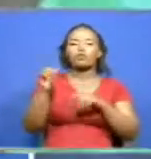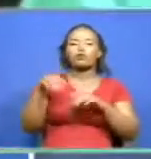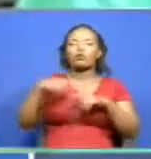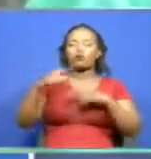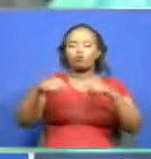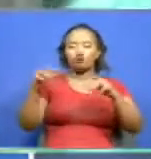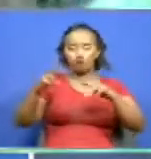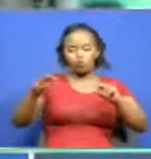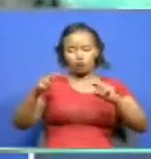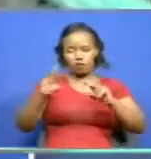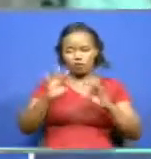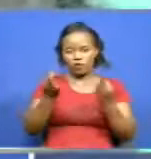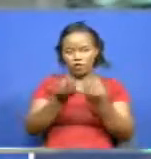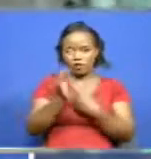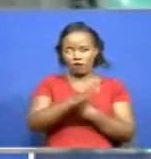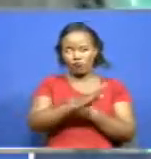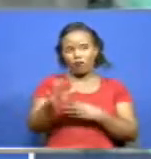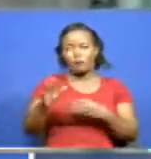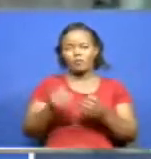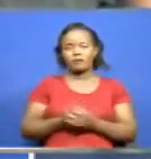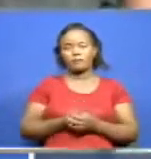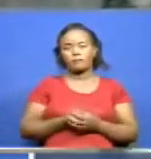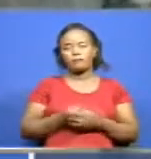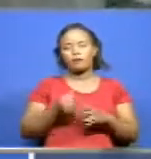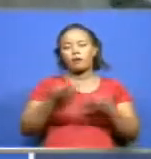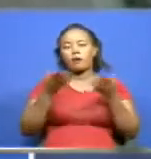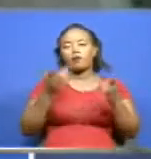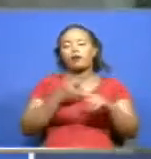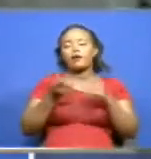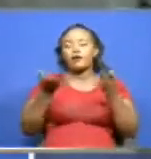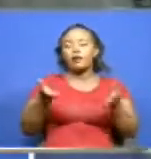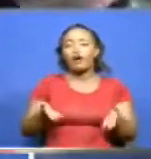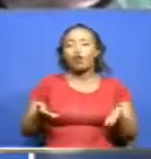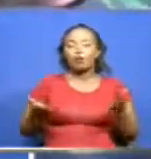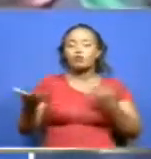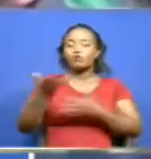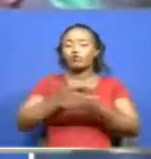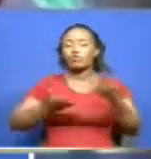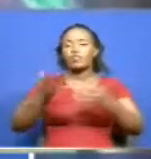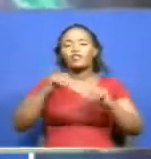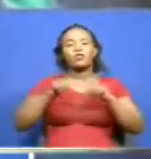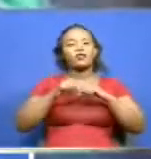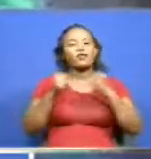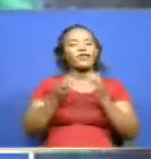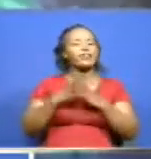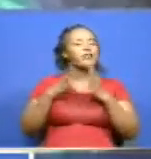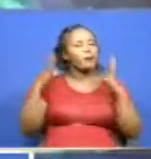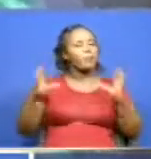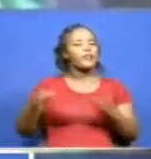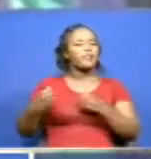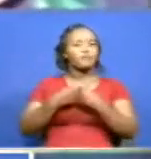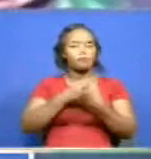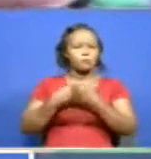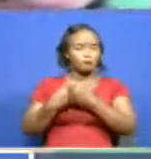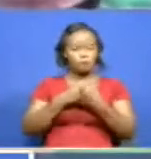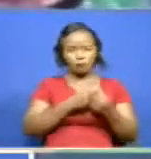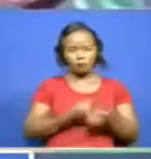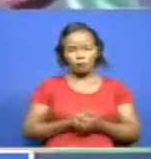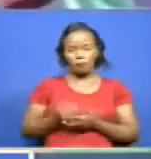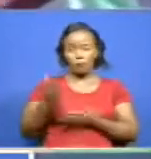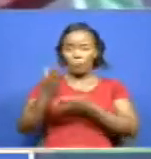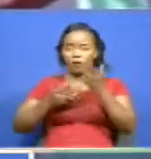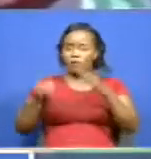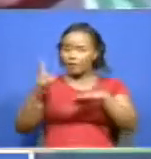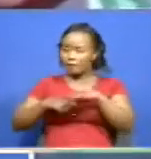nao. Kwa jumuisha katika jamii kumekuwa changamoto kubwa. Environment pia inachangia, saa nyingine mgonjwa